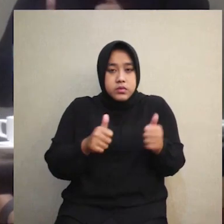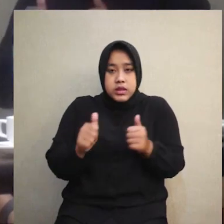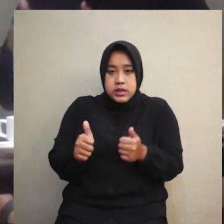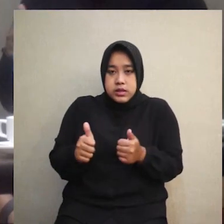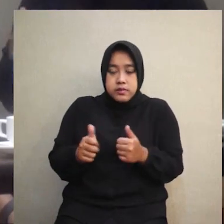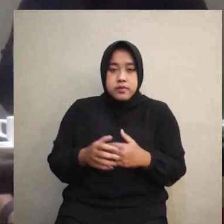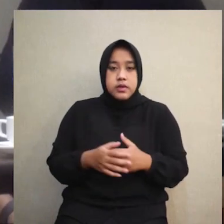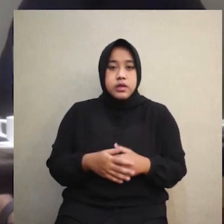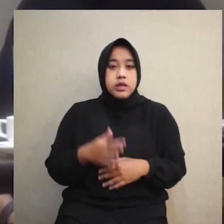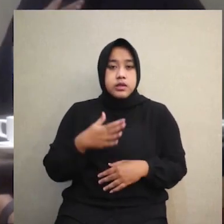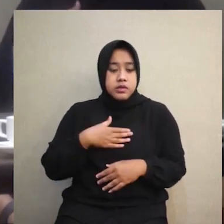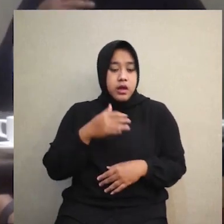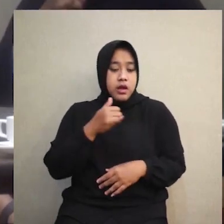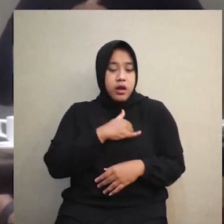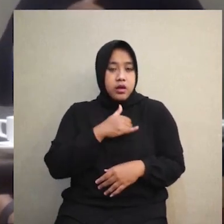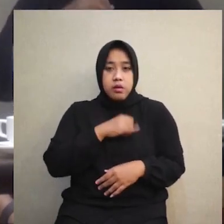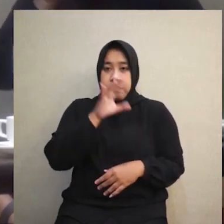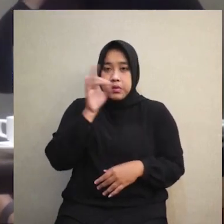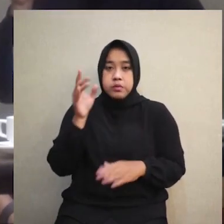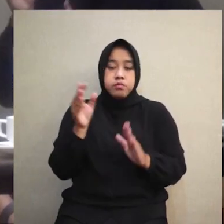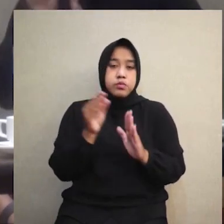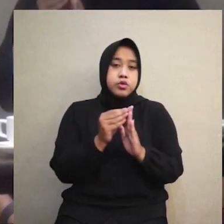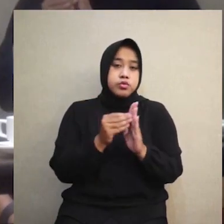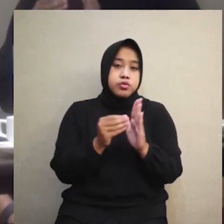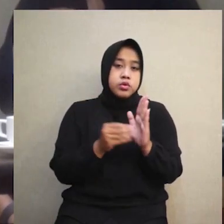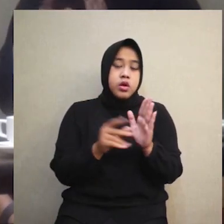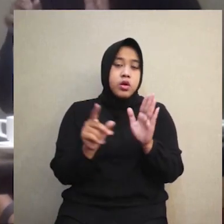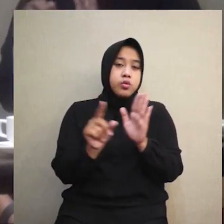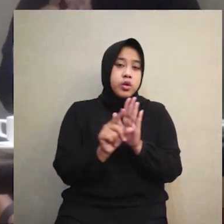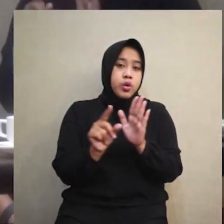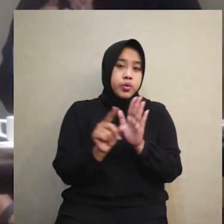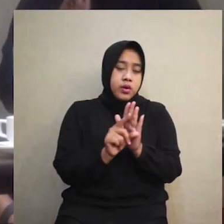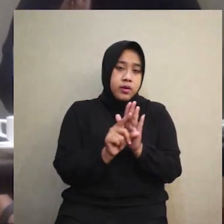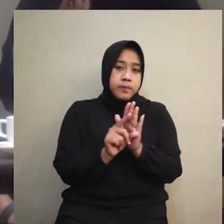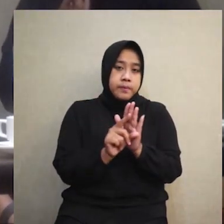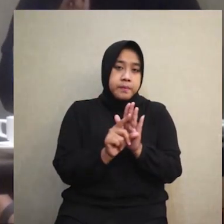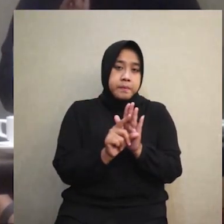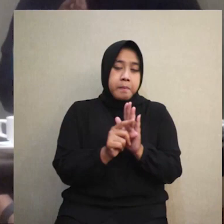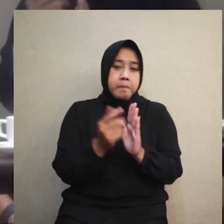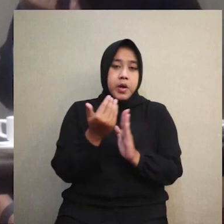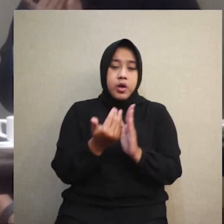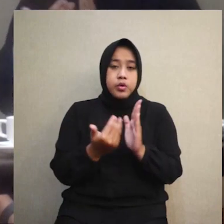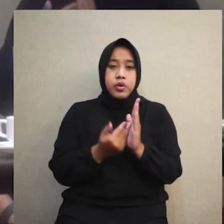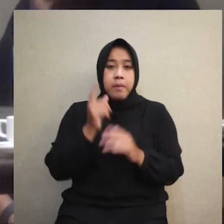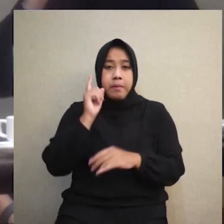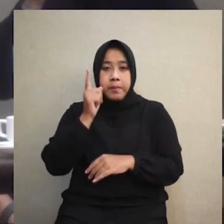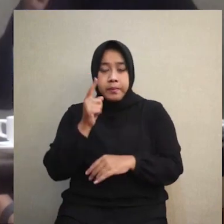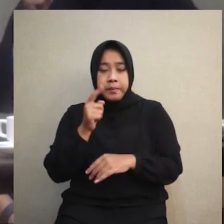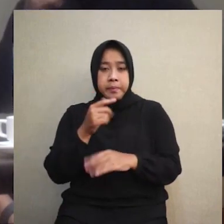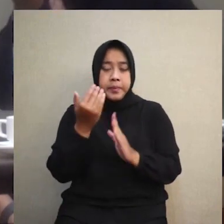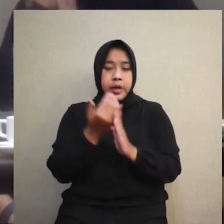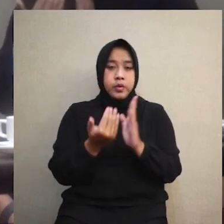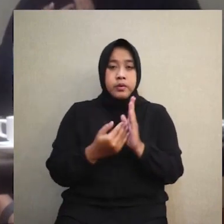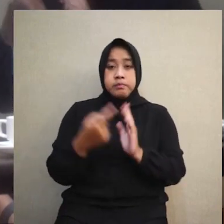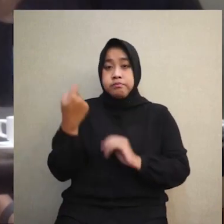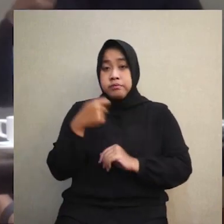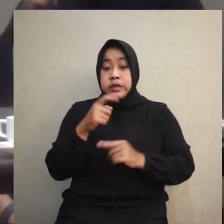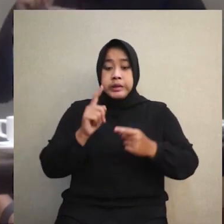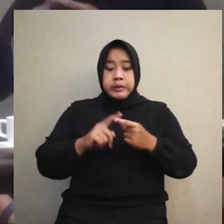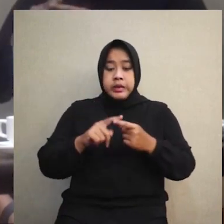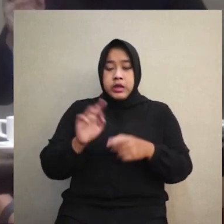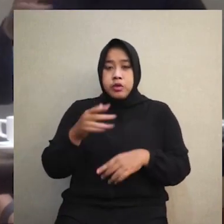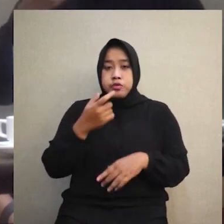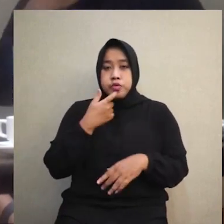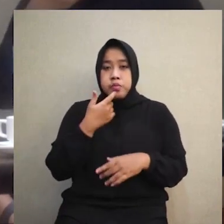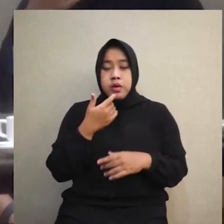Saya yakin di berbagai penyusunan undang-undang Peraturan Pemerintah kawan-kawan bukan hanya